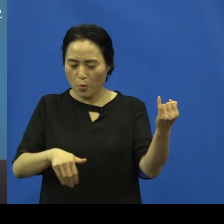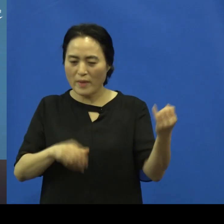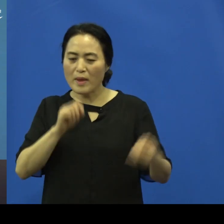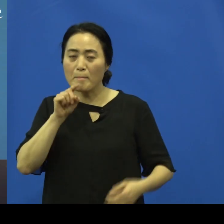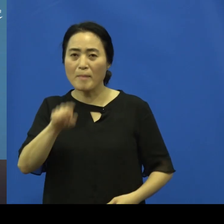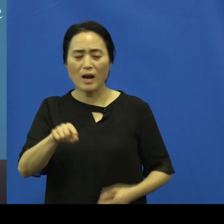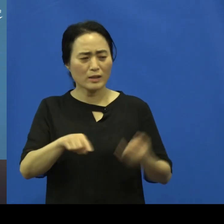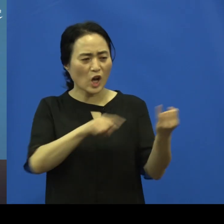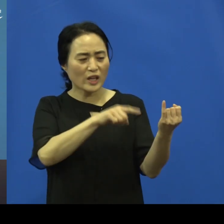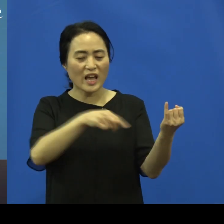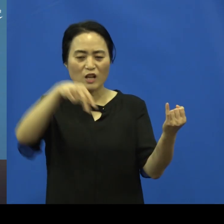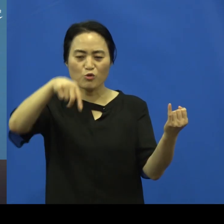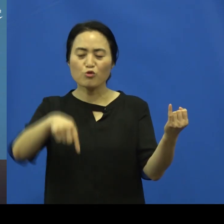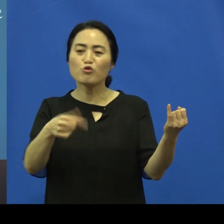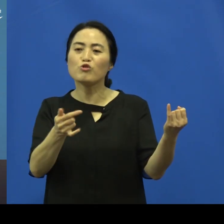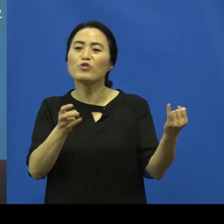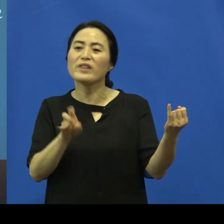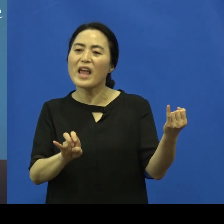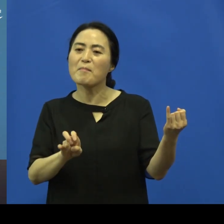저기 수넴 여인이도다.